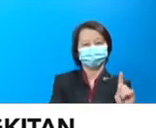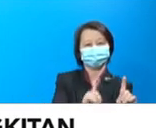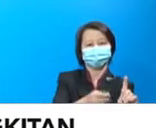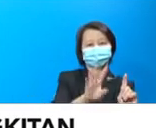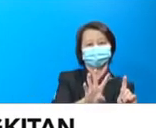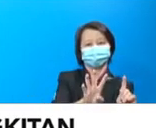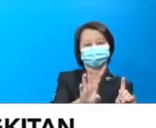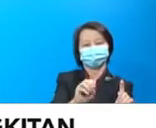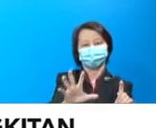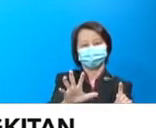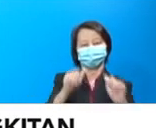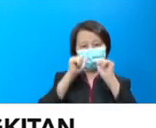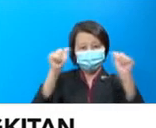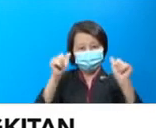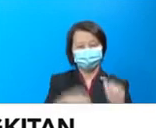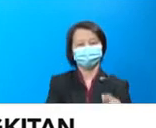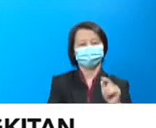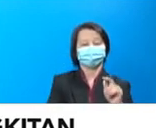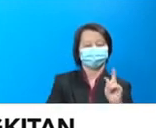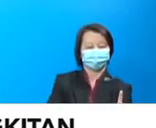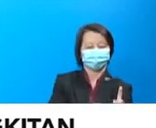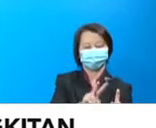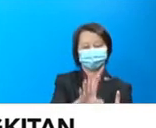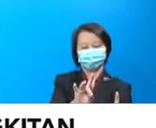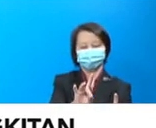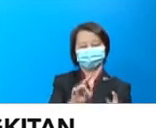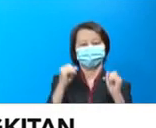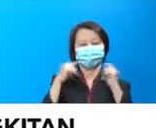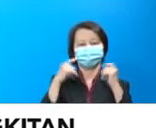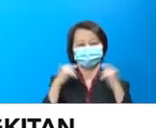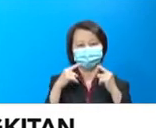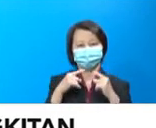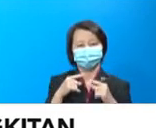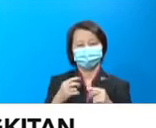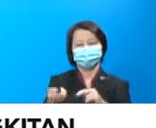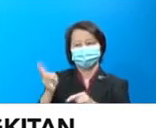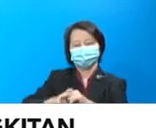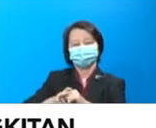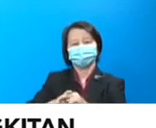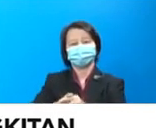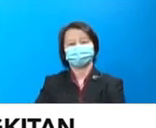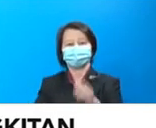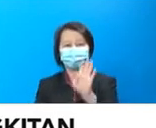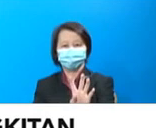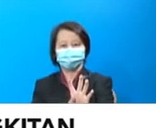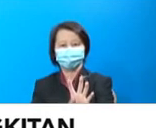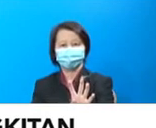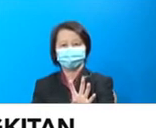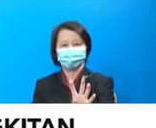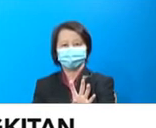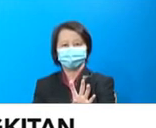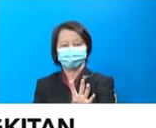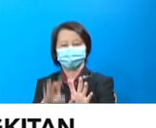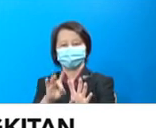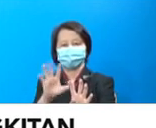1405 awam dan sip 128 swasta yaitu peningkatan sebanyak 450-475